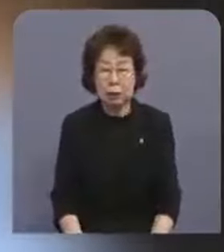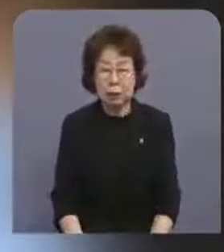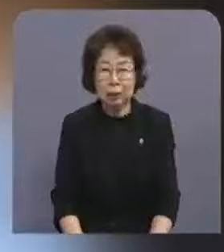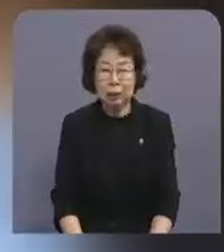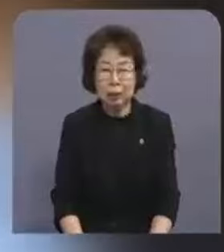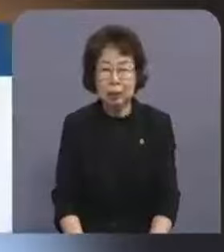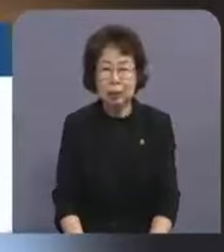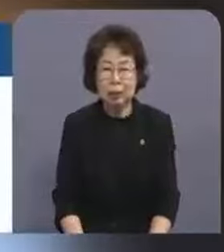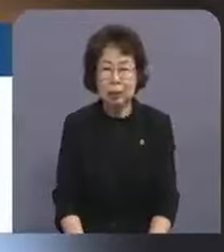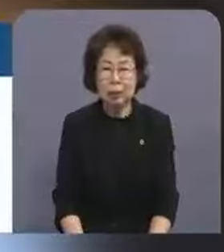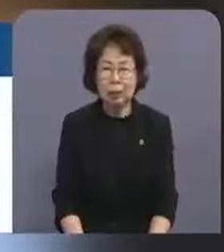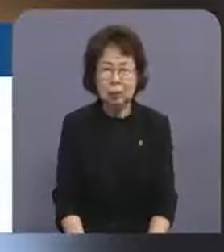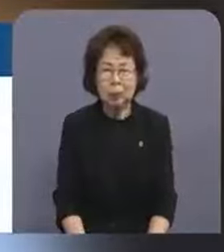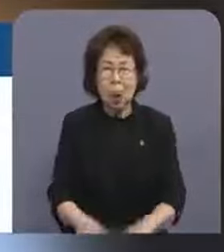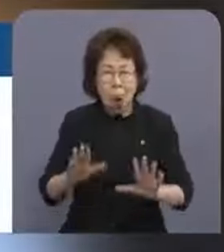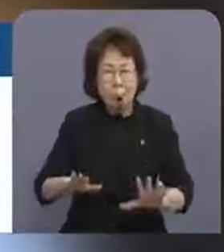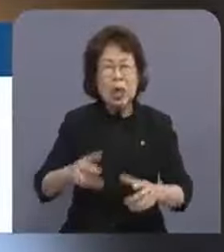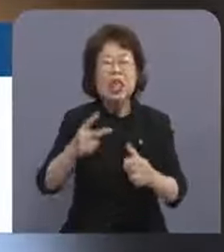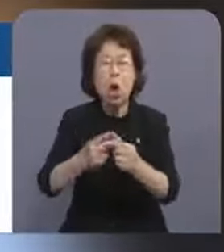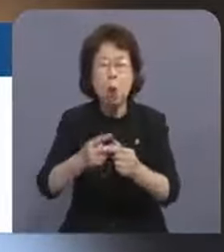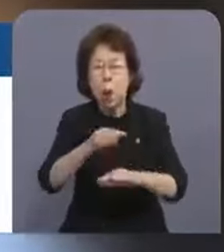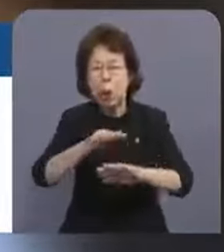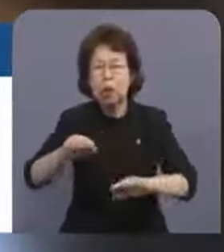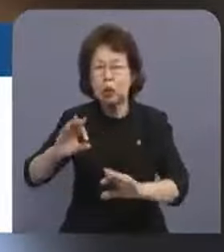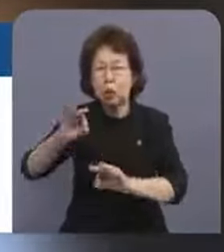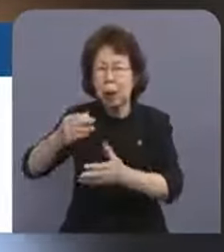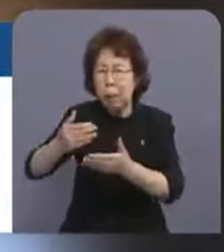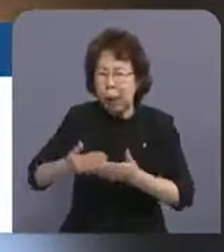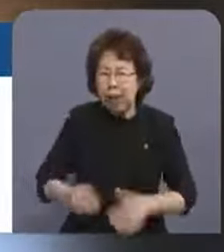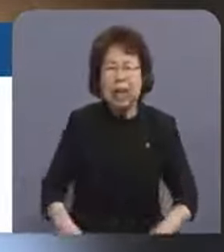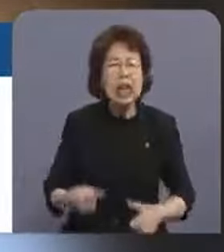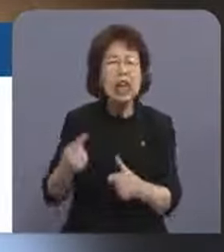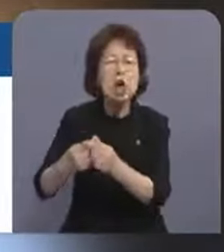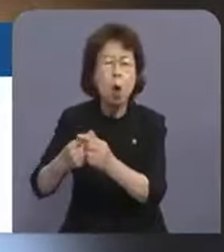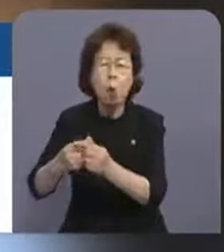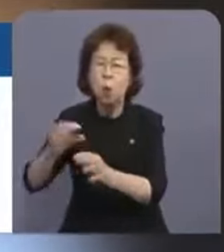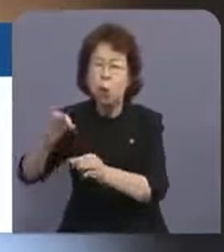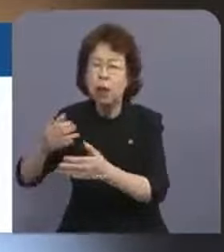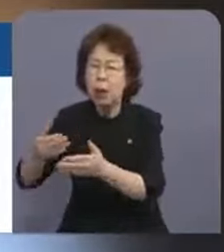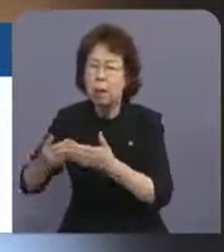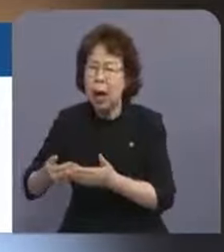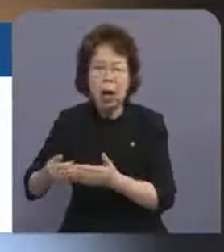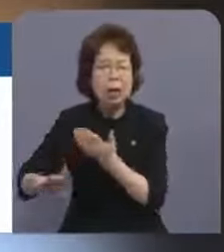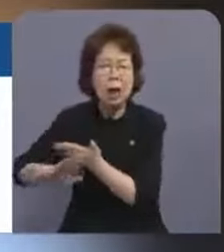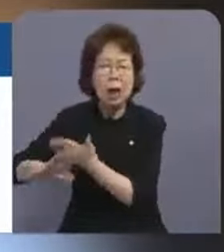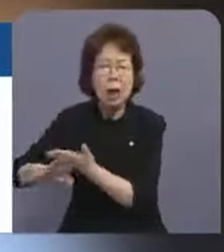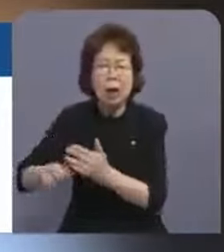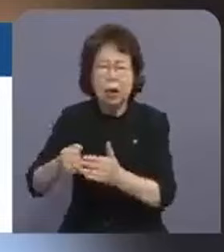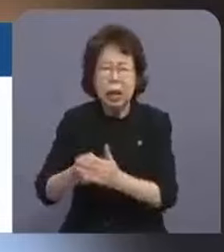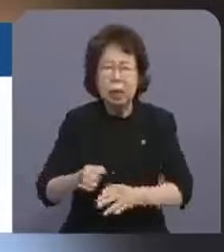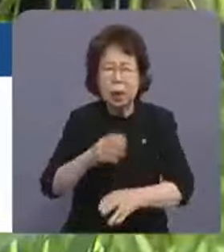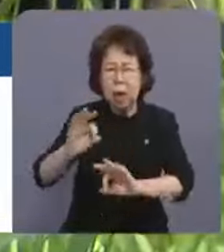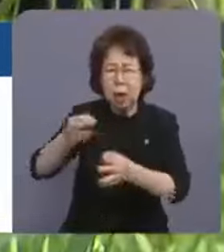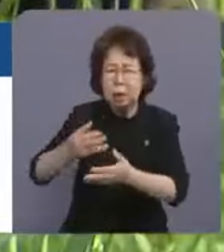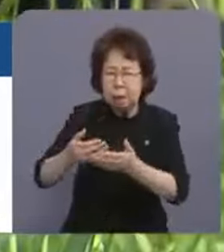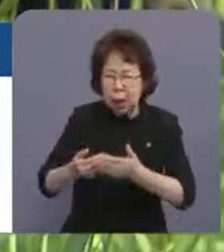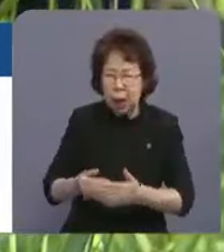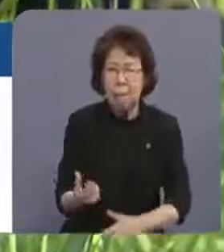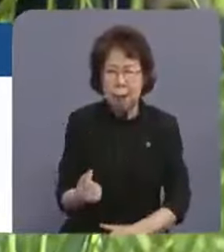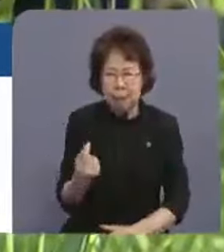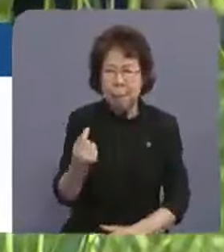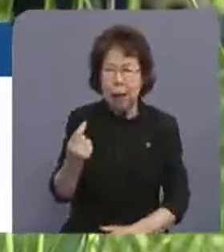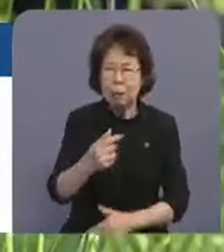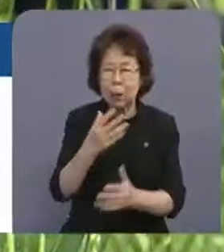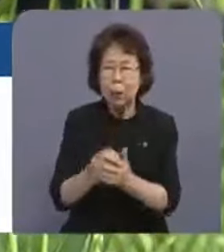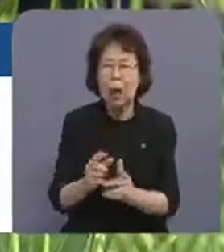임금 기준으로 못 미치니까 1억 원도 당연히 생활임금에 못 미치는 급여를 받고 있는 거죠. 빠른 시일 내에 지급이 되어서 생활임금